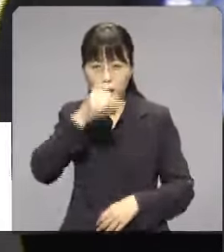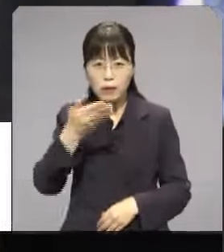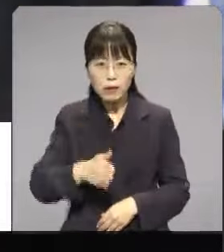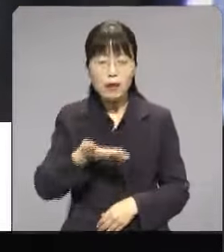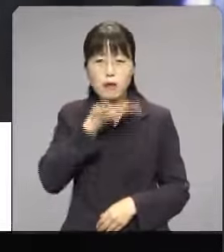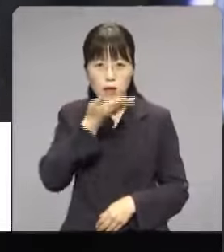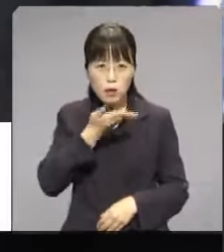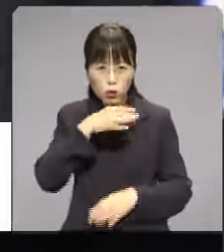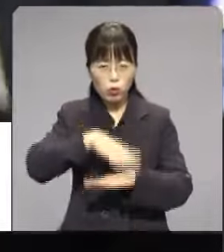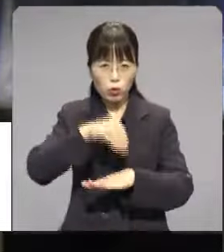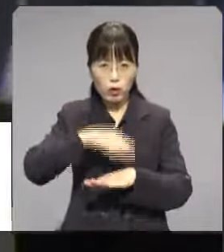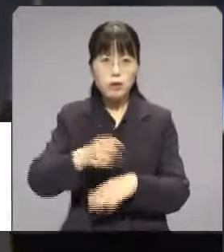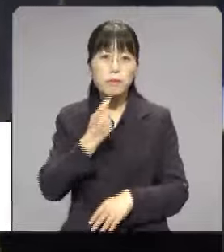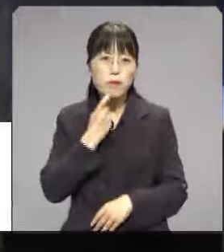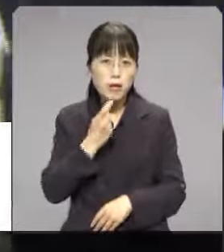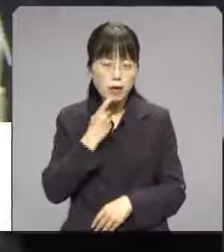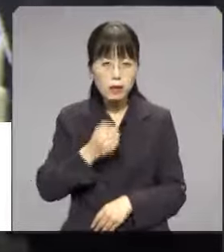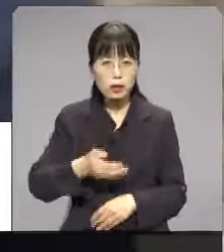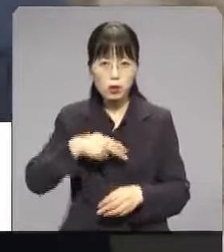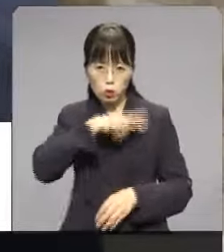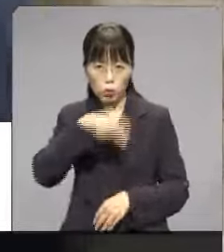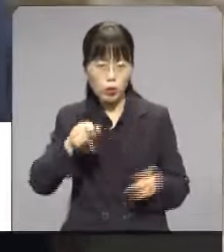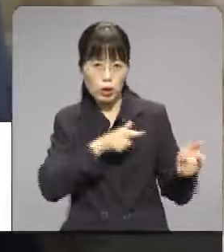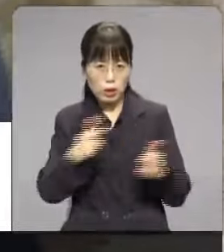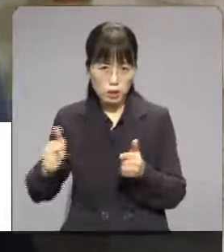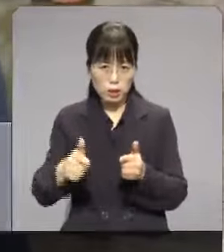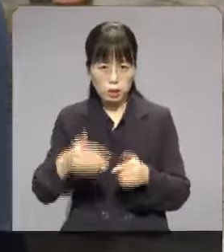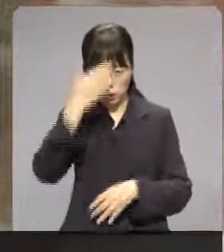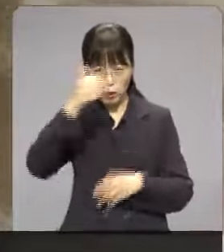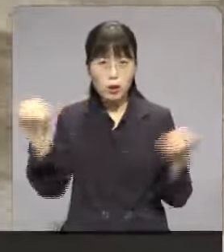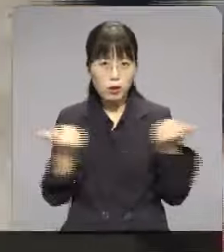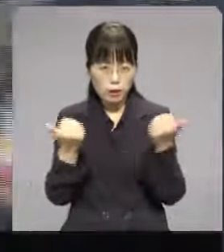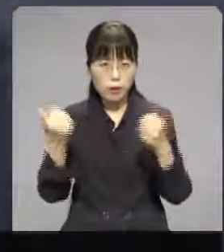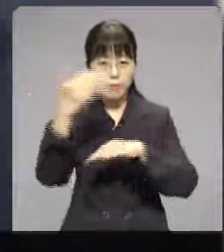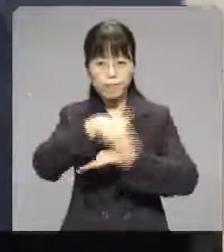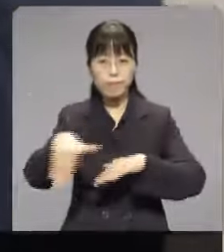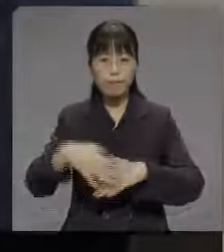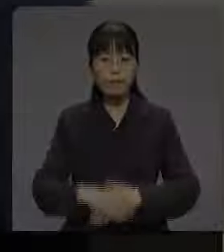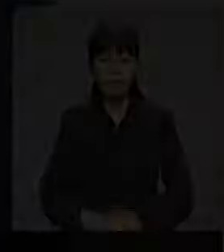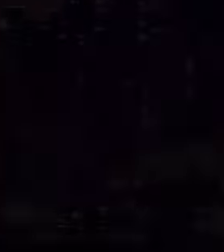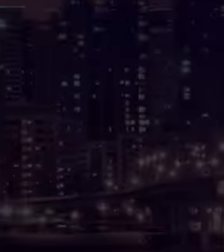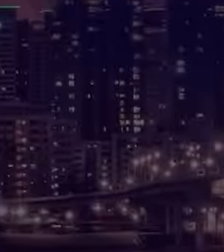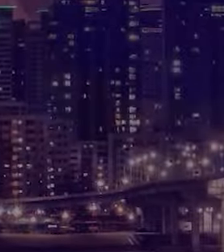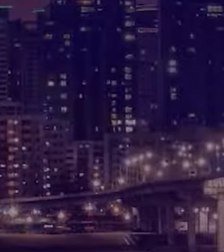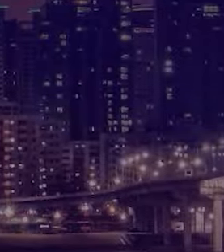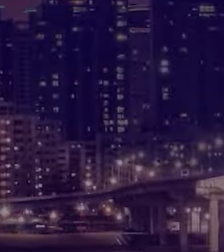체코, 스웨덴, 핀란드, 노르웨이 등과 양자회담을 할 예정입니다.